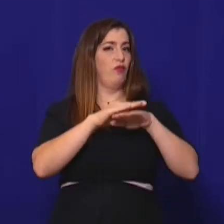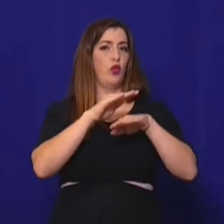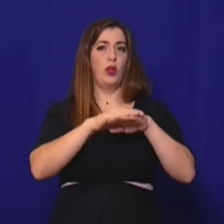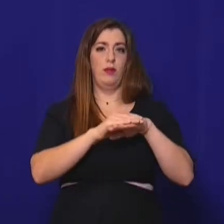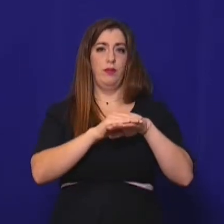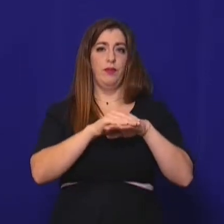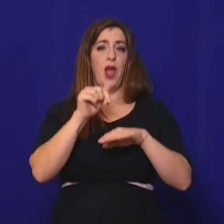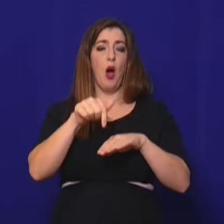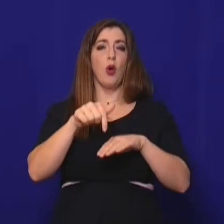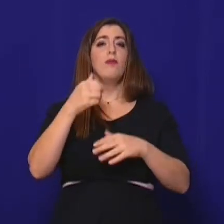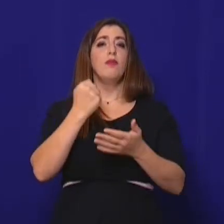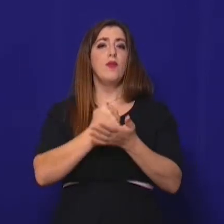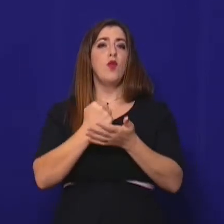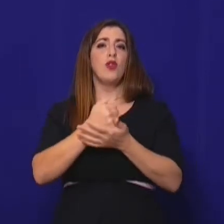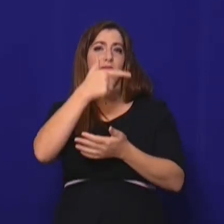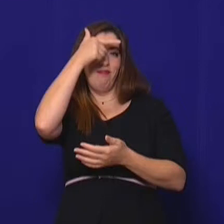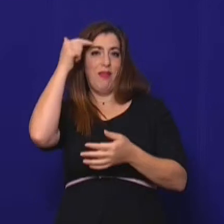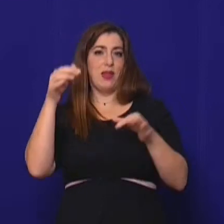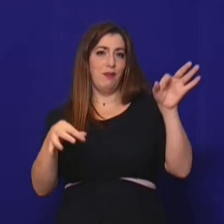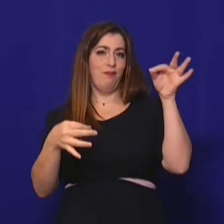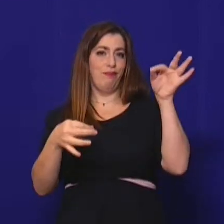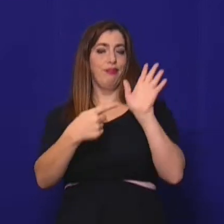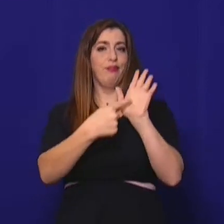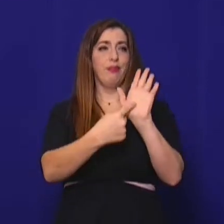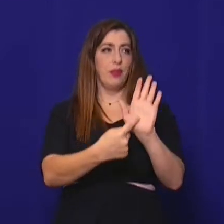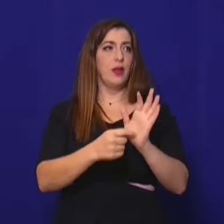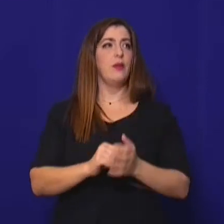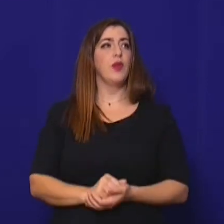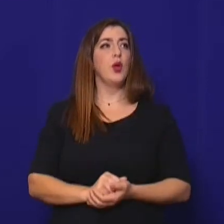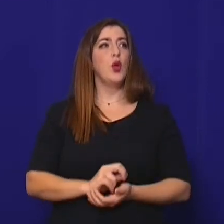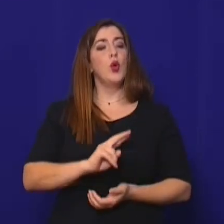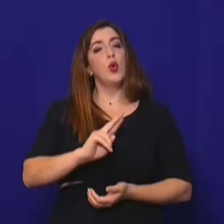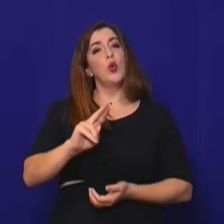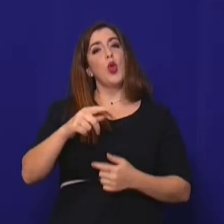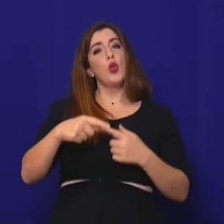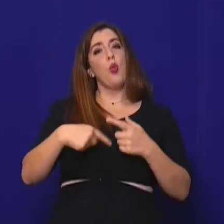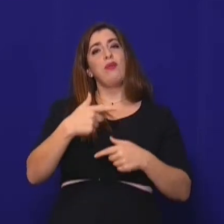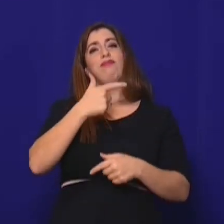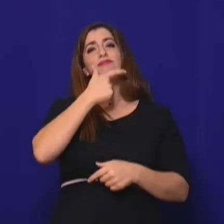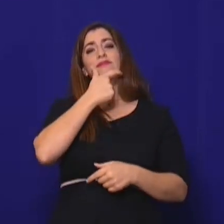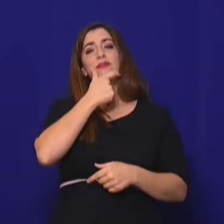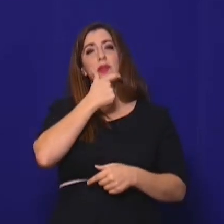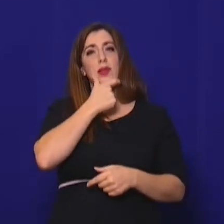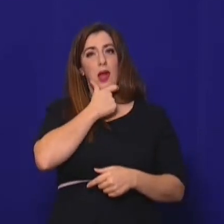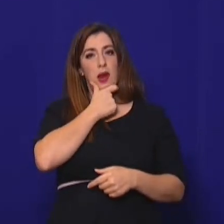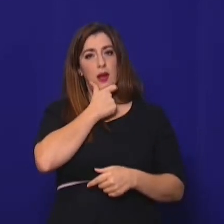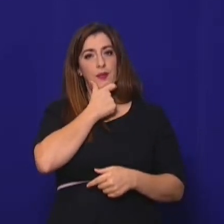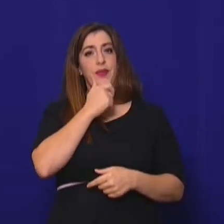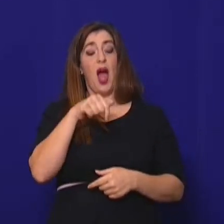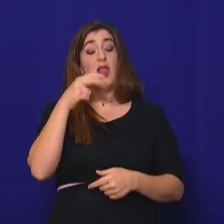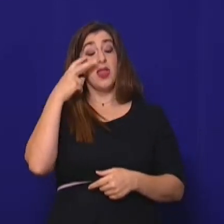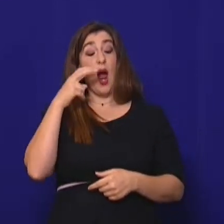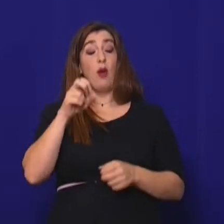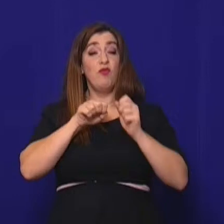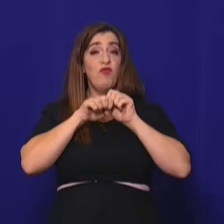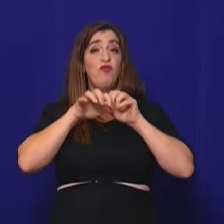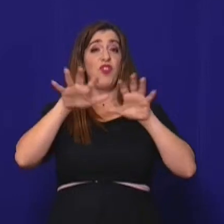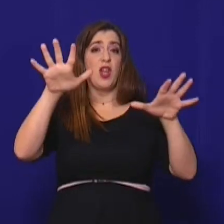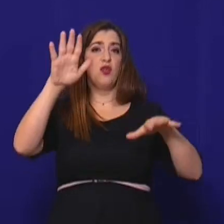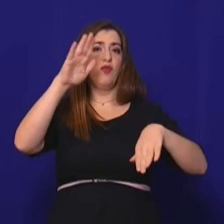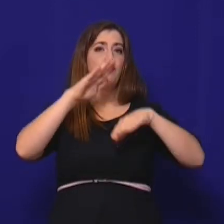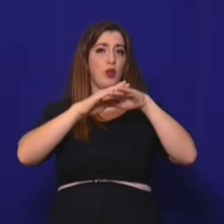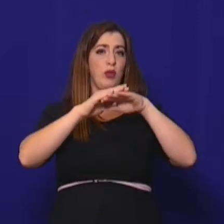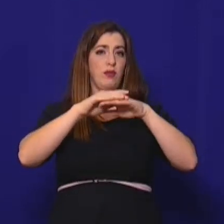qegħdin jiġu miżdieda wkoll u jekk inħarsu lejn l-Ingilterra peress li kien hemm firxa madwar l-Ingilterra kollha, hemmhekk